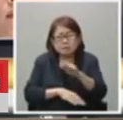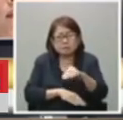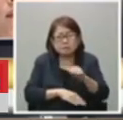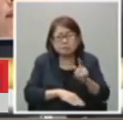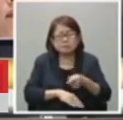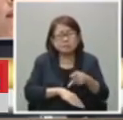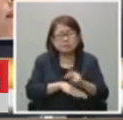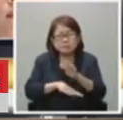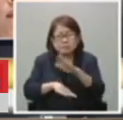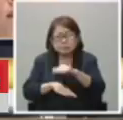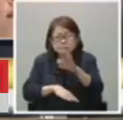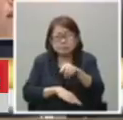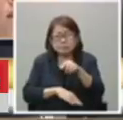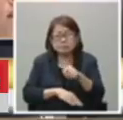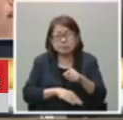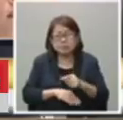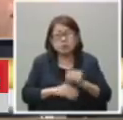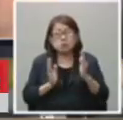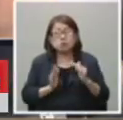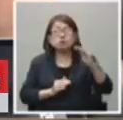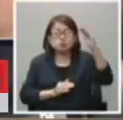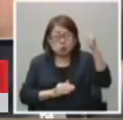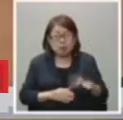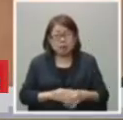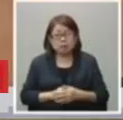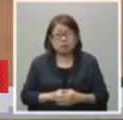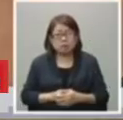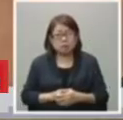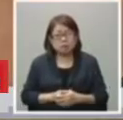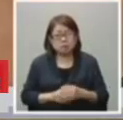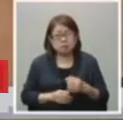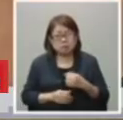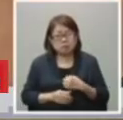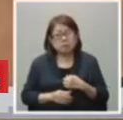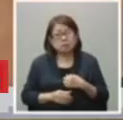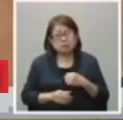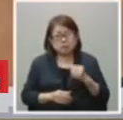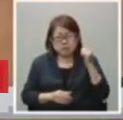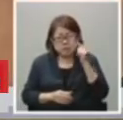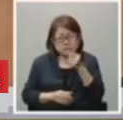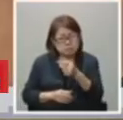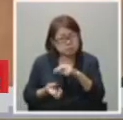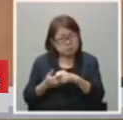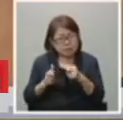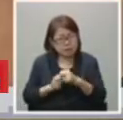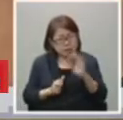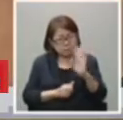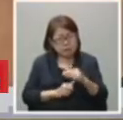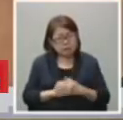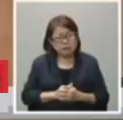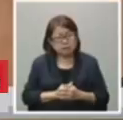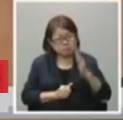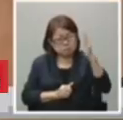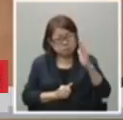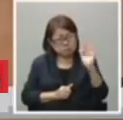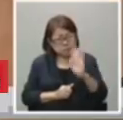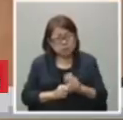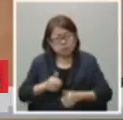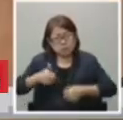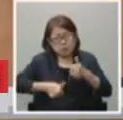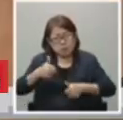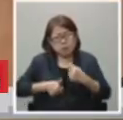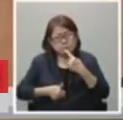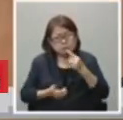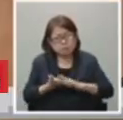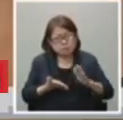จิริยุเป็นนักการเมืองผู้ใหญ่นะฮะผมเชื่อท่านจะไม่สร้างปัญหาให้มีการประท้วงครับไม่ต้องไปแข่งใช้คำรุน